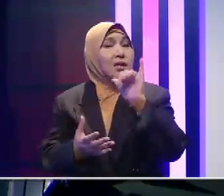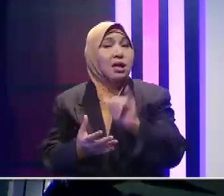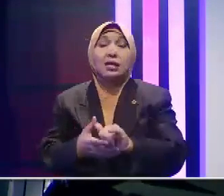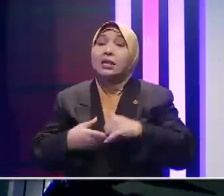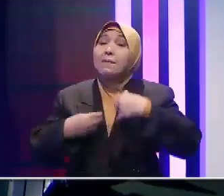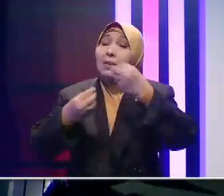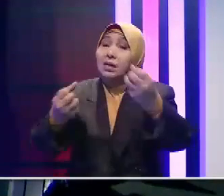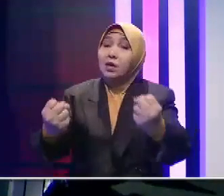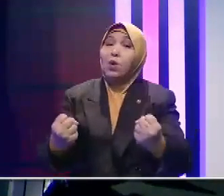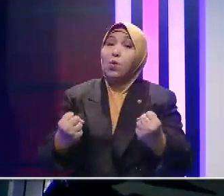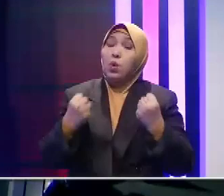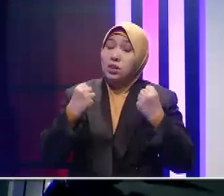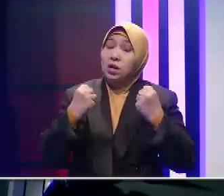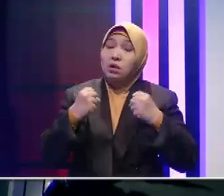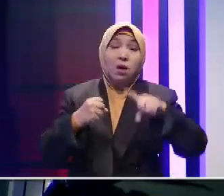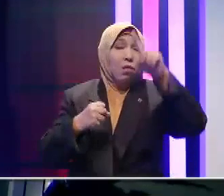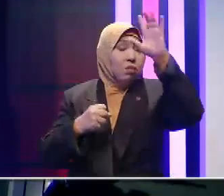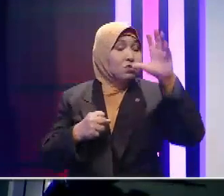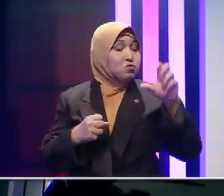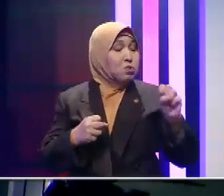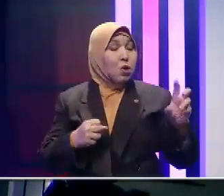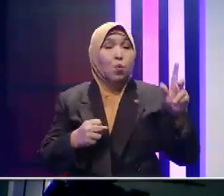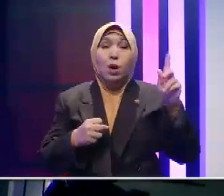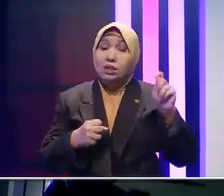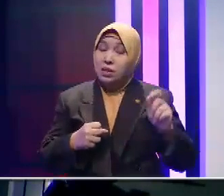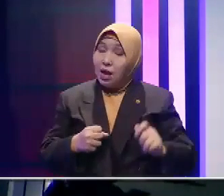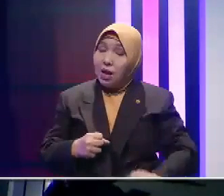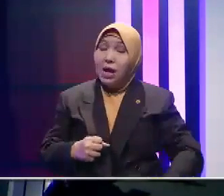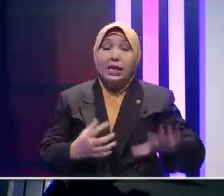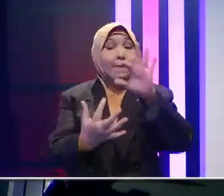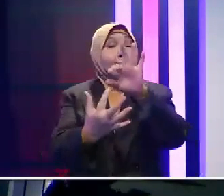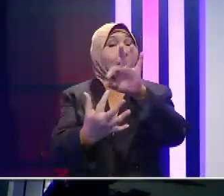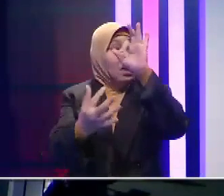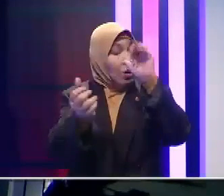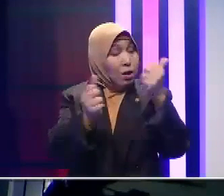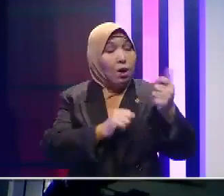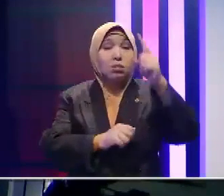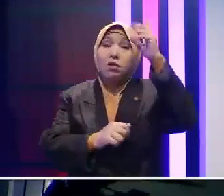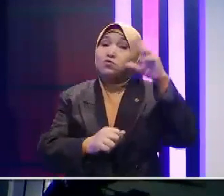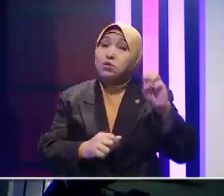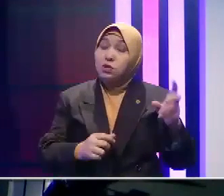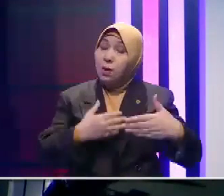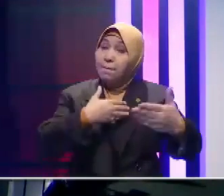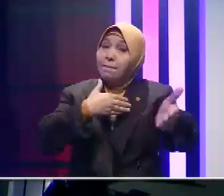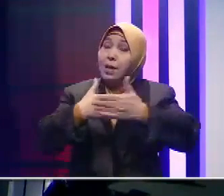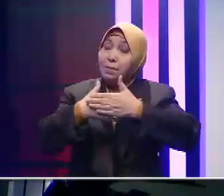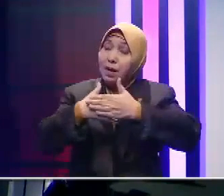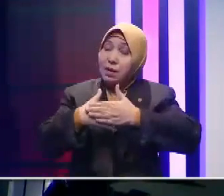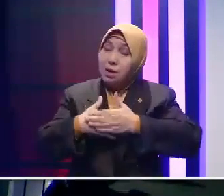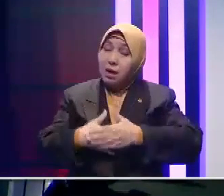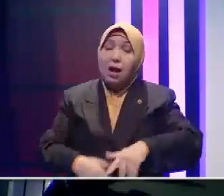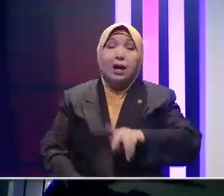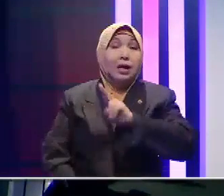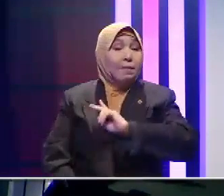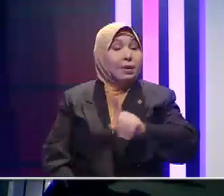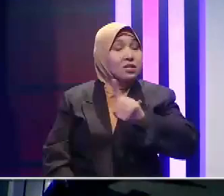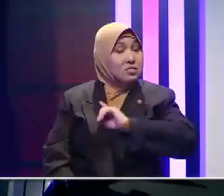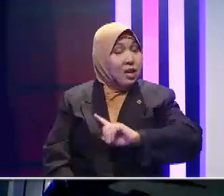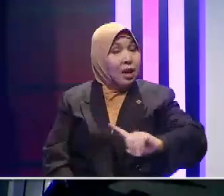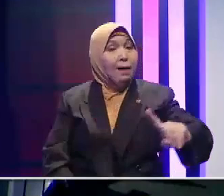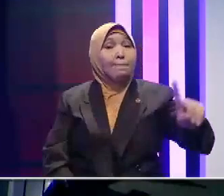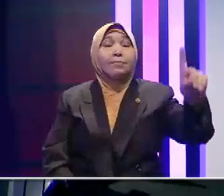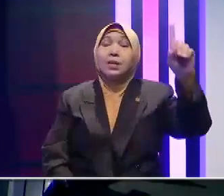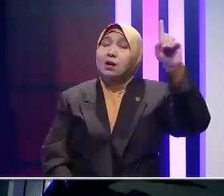diberi kekuatan oleh Allah Subhanahu wa taala, dipilih oleh Allah Subhanahu wa taala untuk kembali kepada agama fitrah, agama